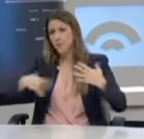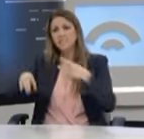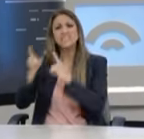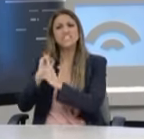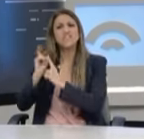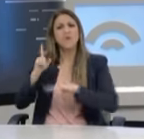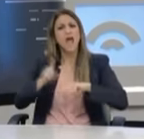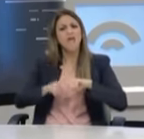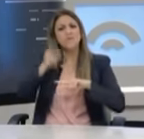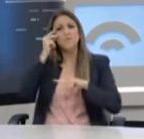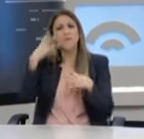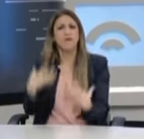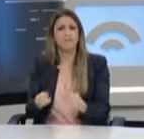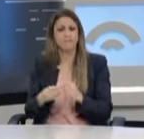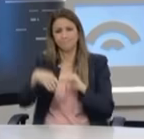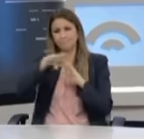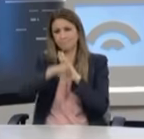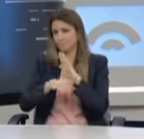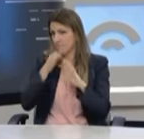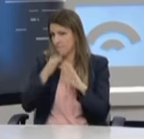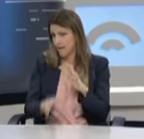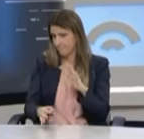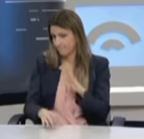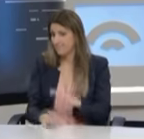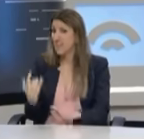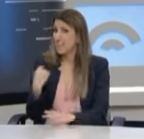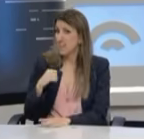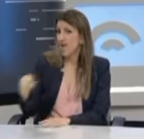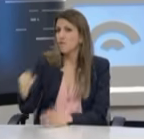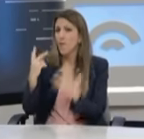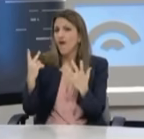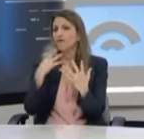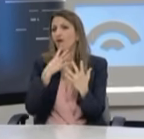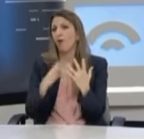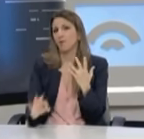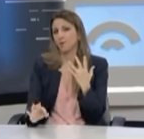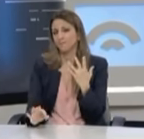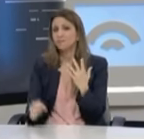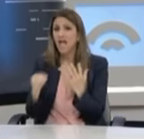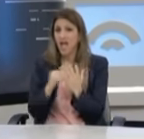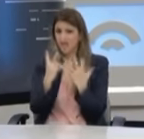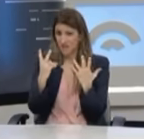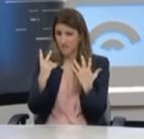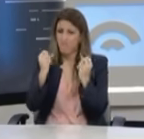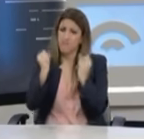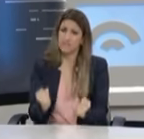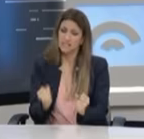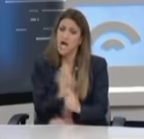Πρεσπών. Δυστυχώς, δεν είναι οι μόνες, διότι πίσω από κάθε πρόβλεψή